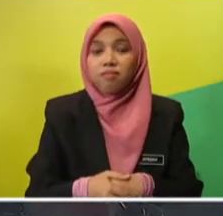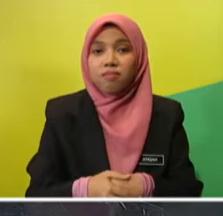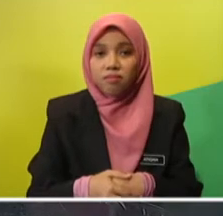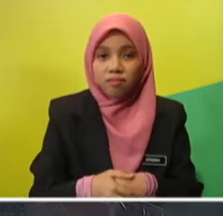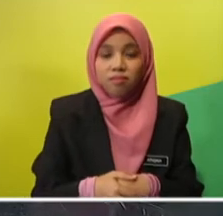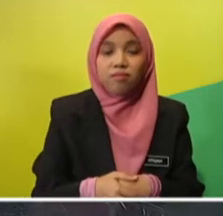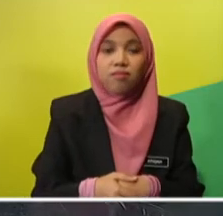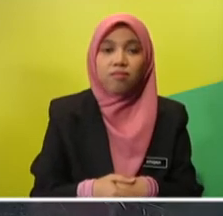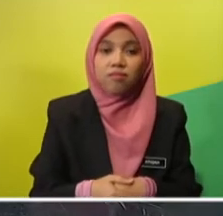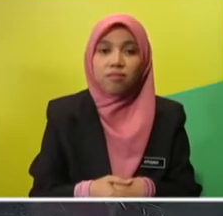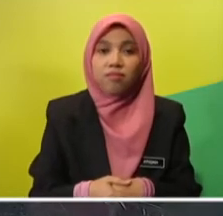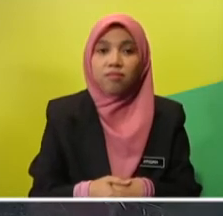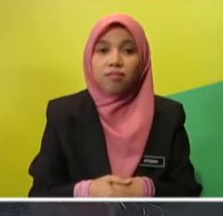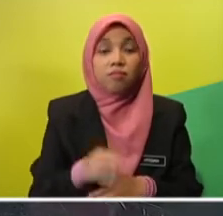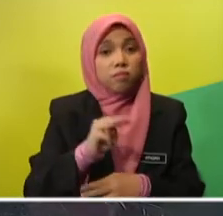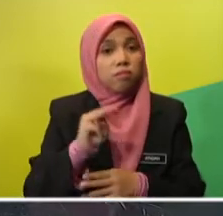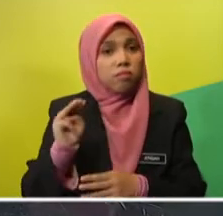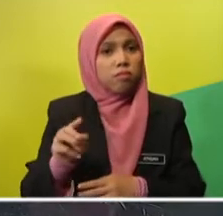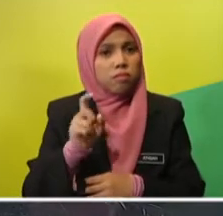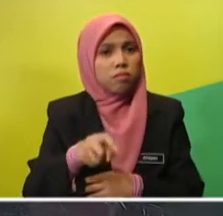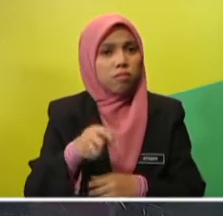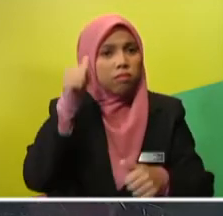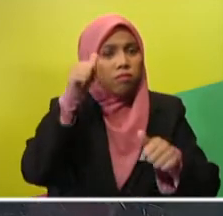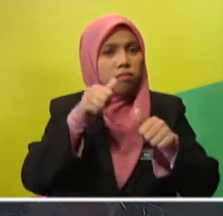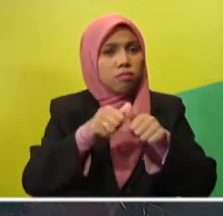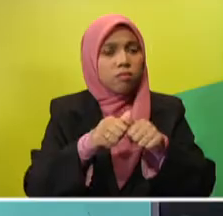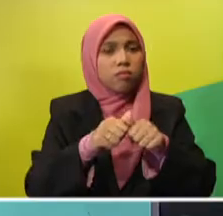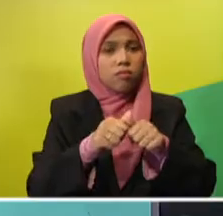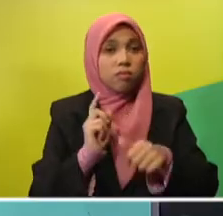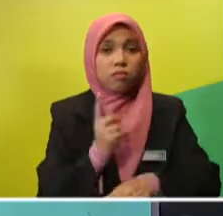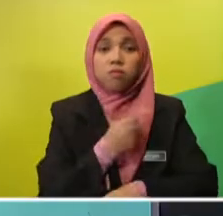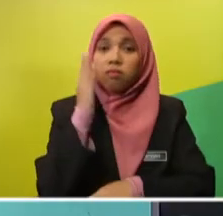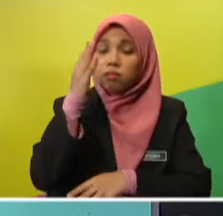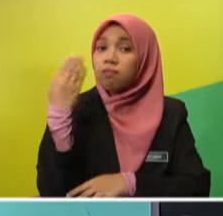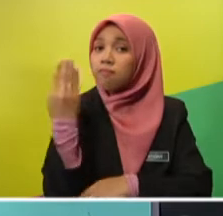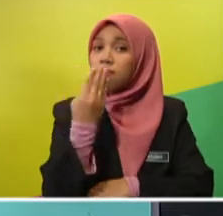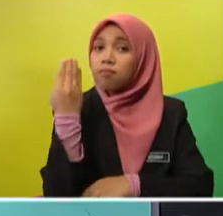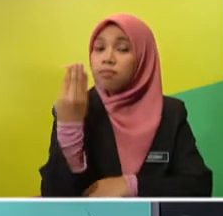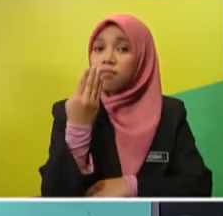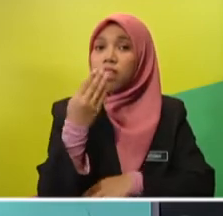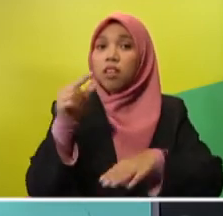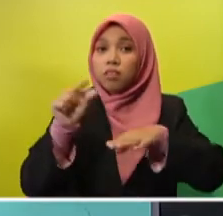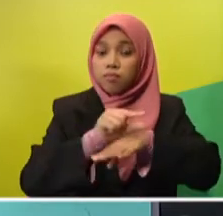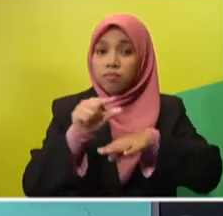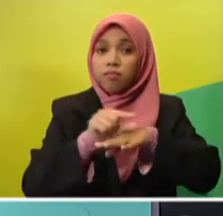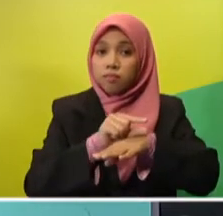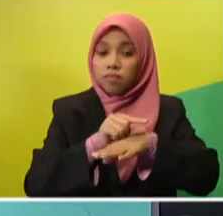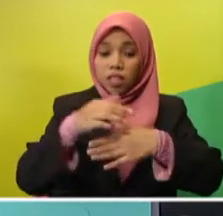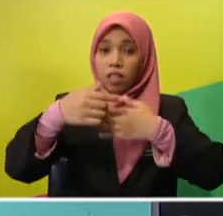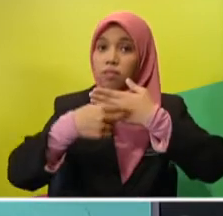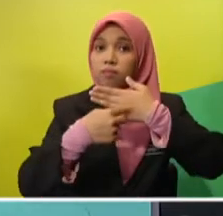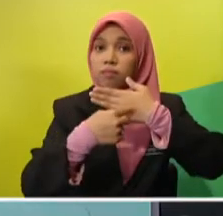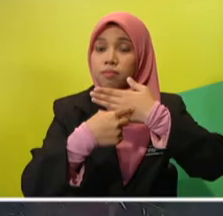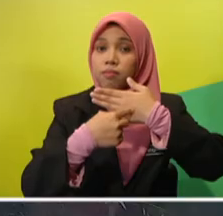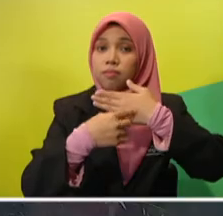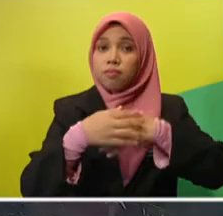Belakang. Okey, faham. Okey, murid-murid kena ingat kita akan biasa menggunakan belakang tapak tangan. Okey. Sekiranya kita